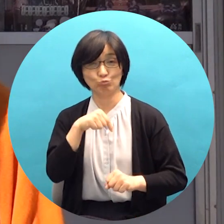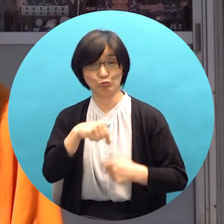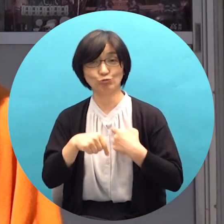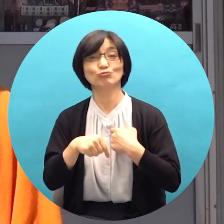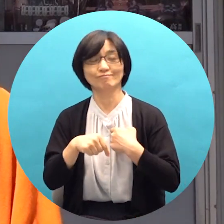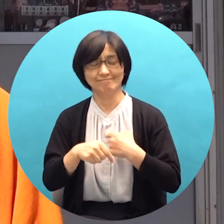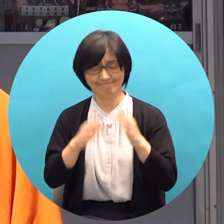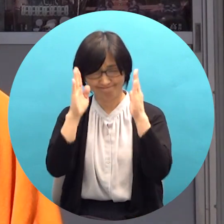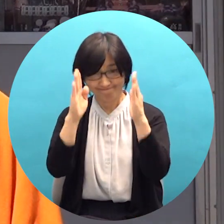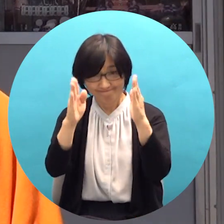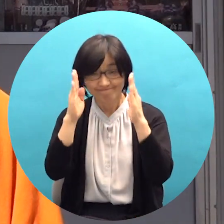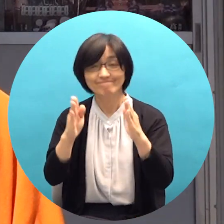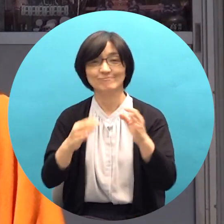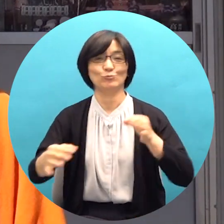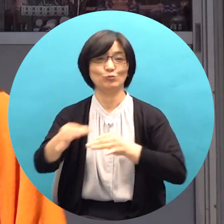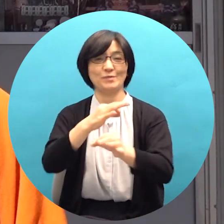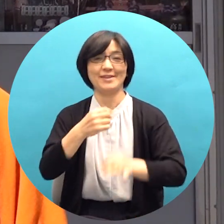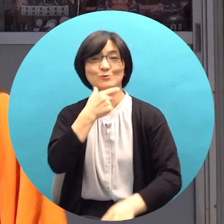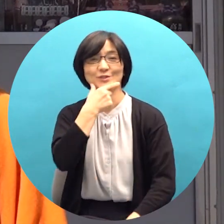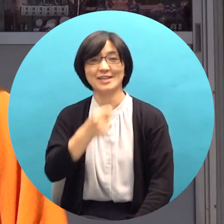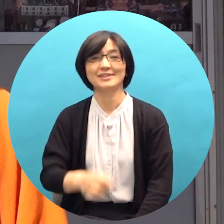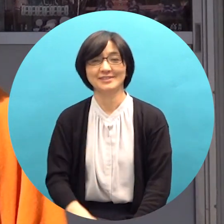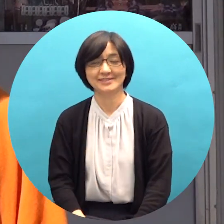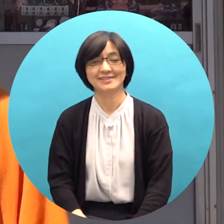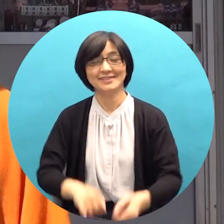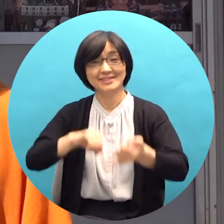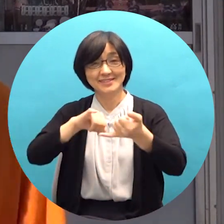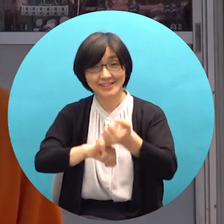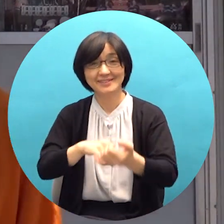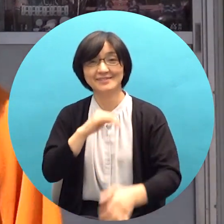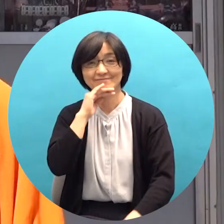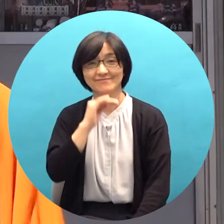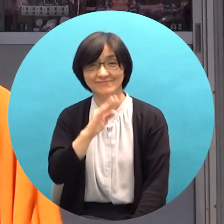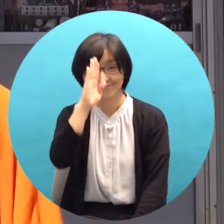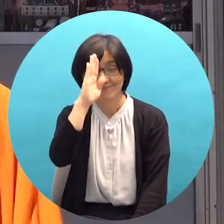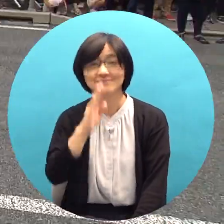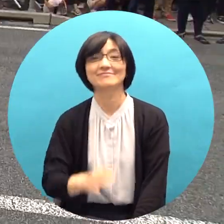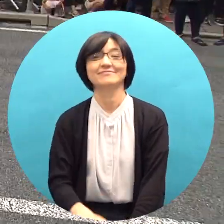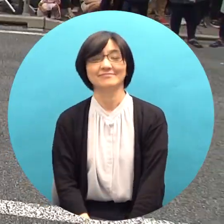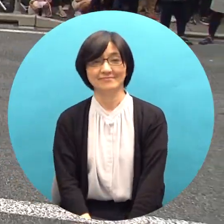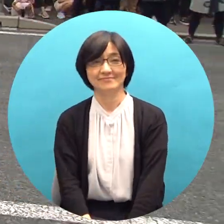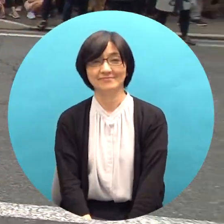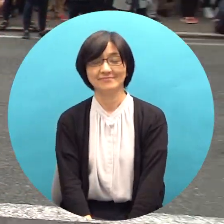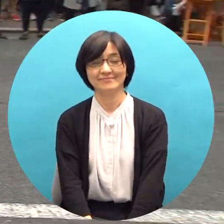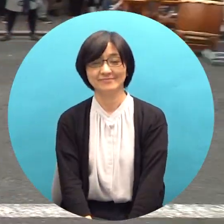精一杯お祭りを運営していきますので、どうぞ皆さん楽しみにしていてください。